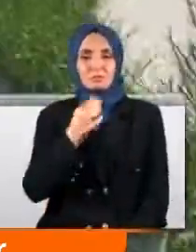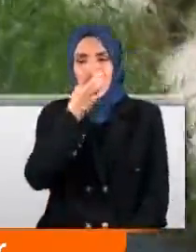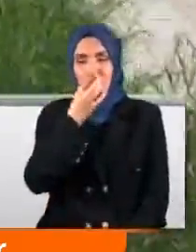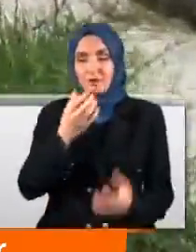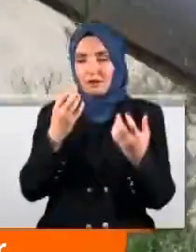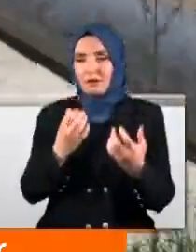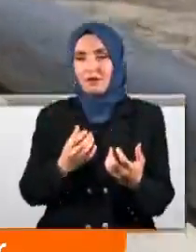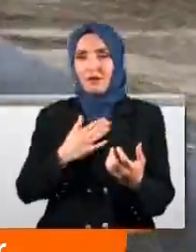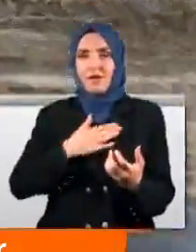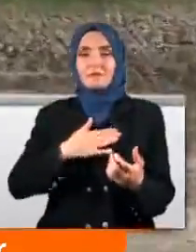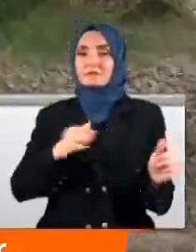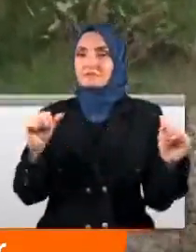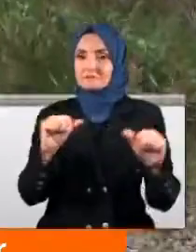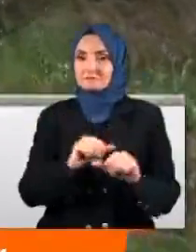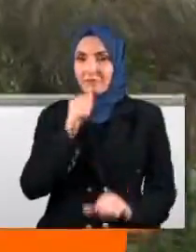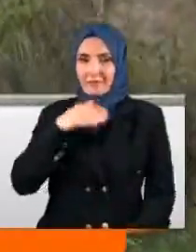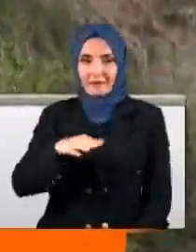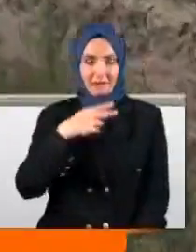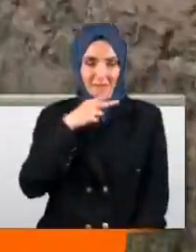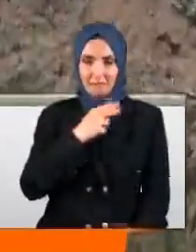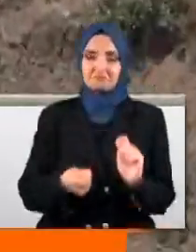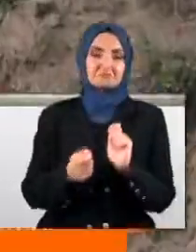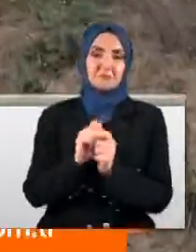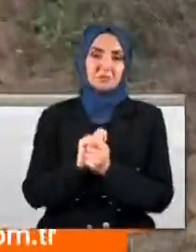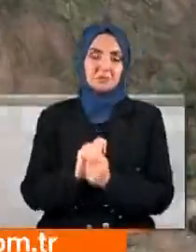alınmıyor. Derenin rengi değişmiş durumda.